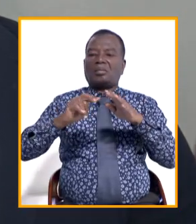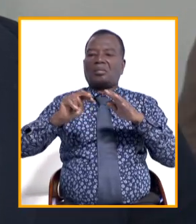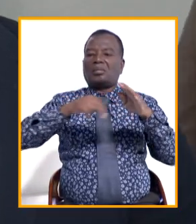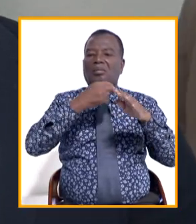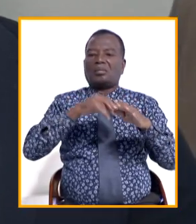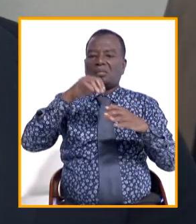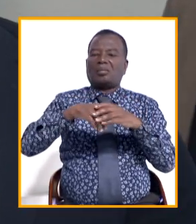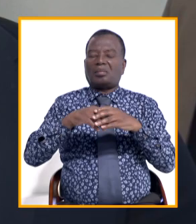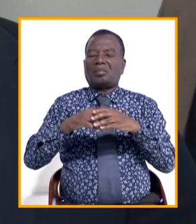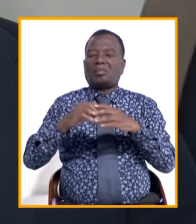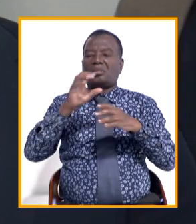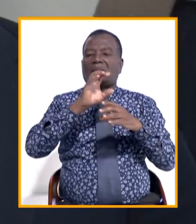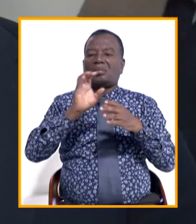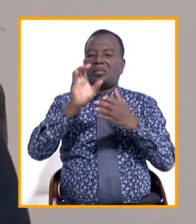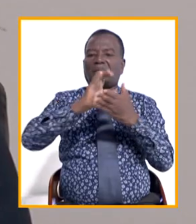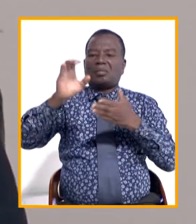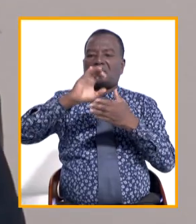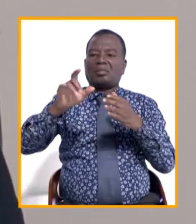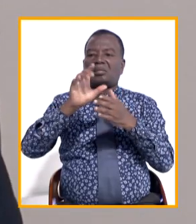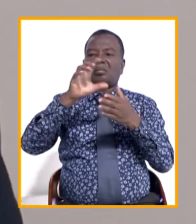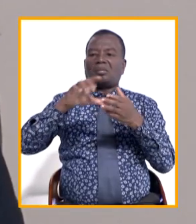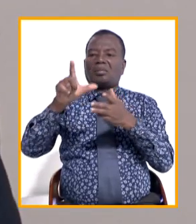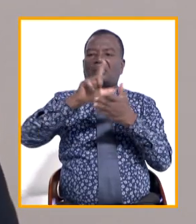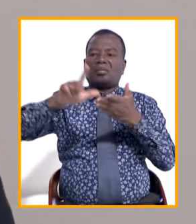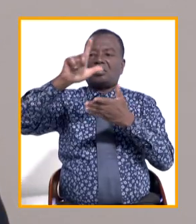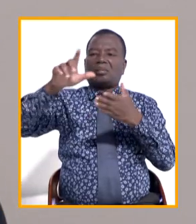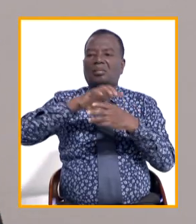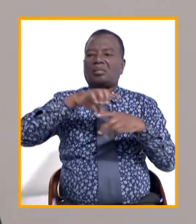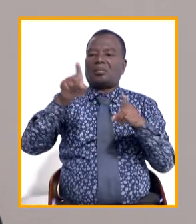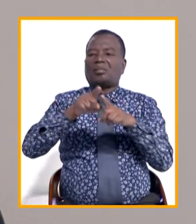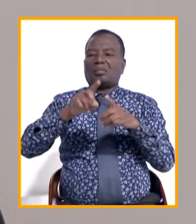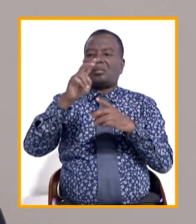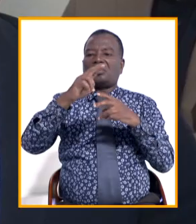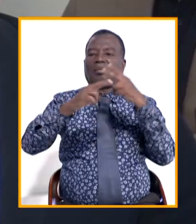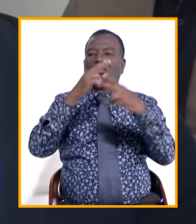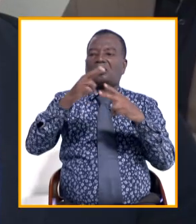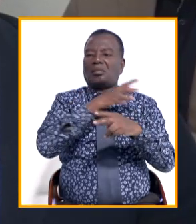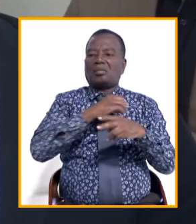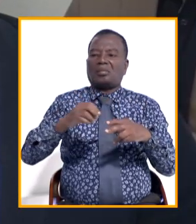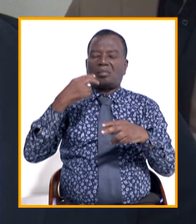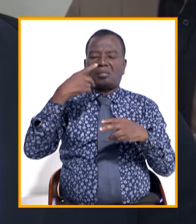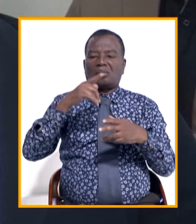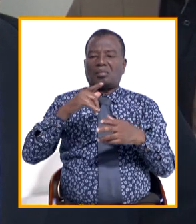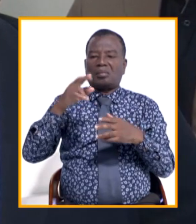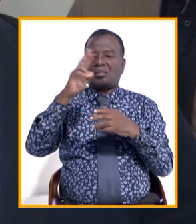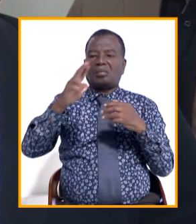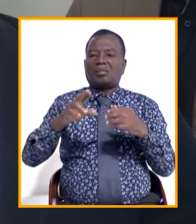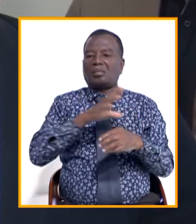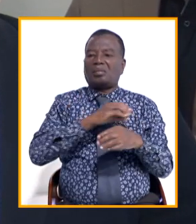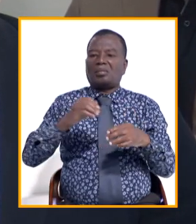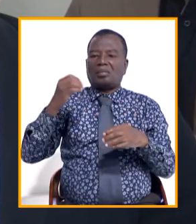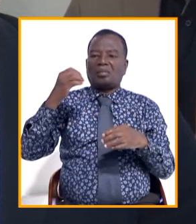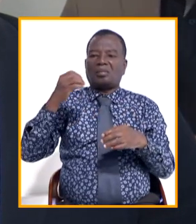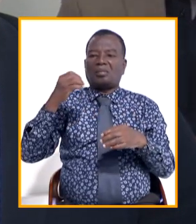collèges, dans les lycées comme à l'université. Alors donc aujourd'hui, nous avons passé en revue les raisons qui font que les taux de réussite sont très bas en mathématiques et en